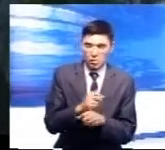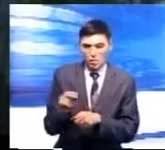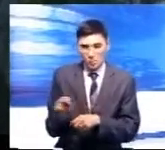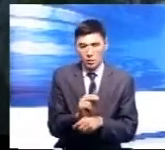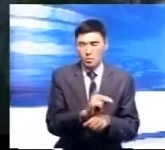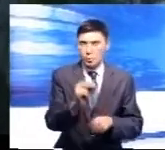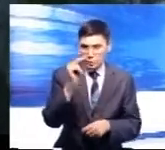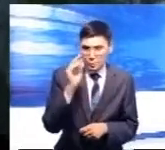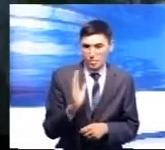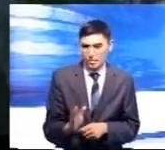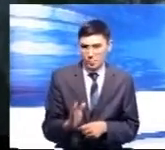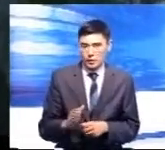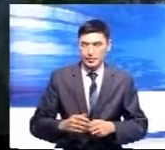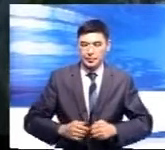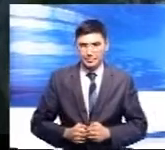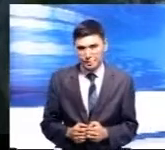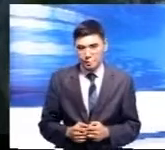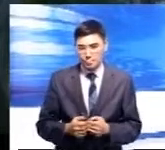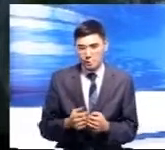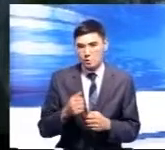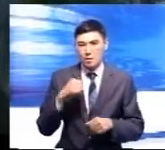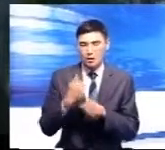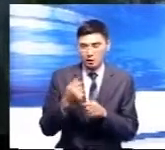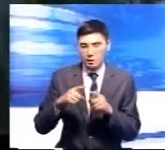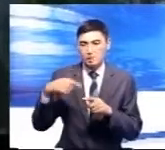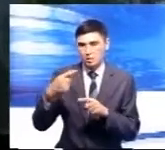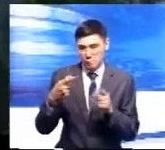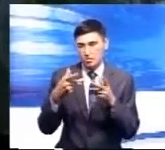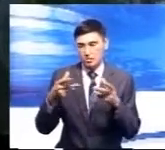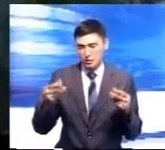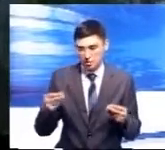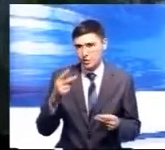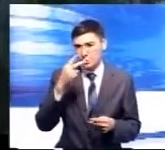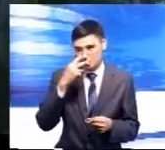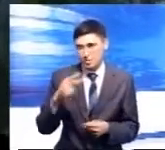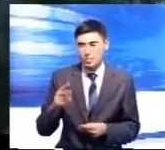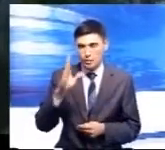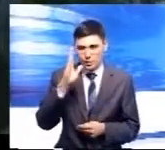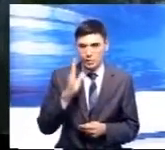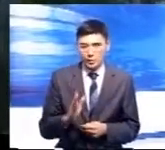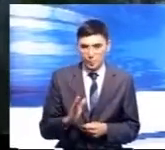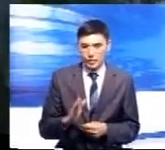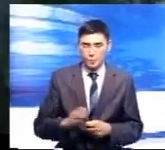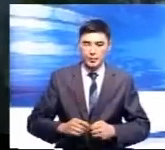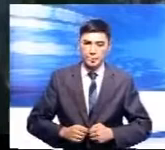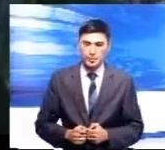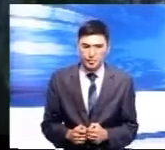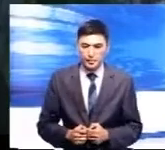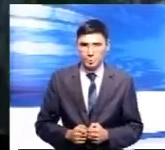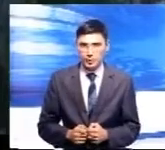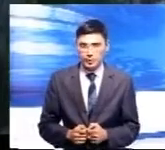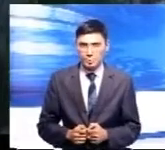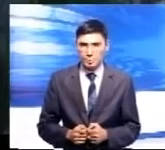посмотрим это в следующем году, как будет действовать этот метод, и